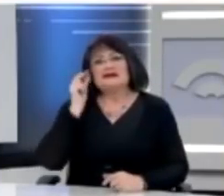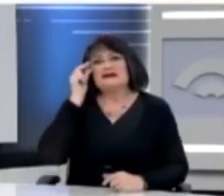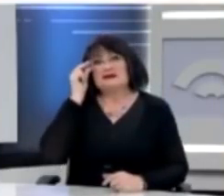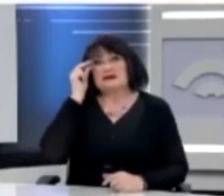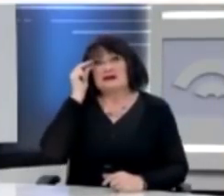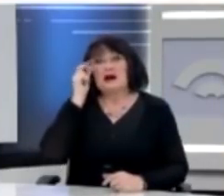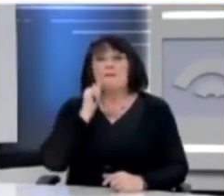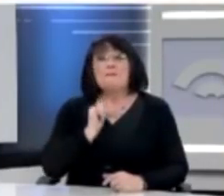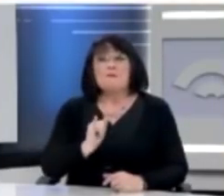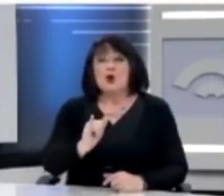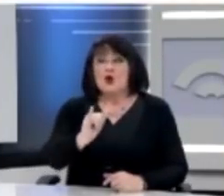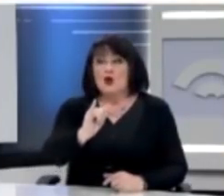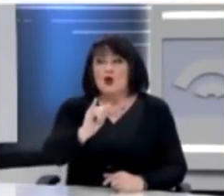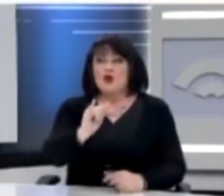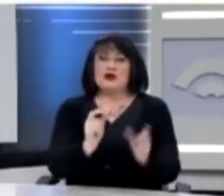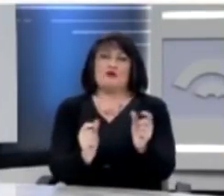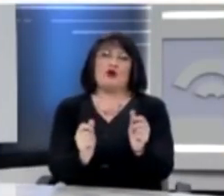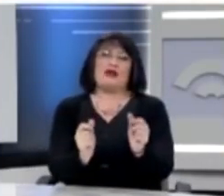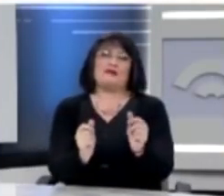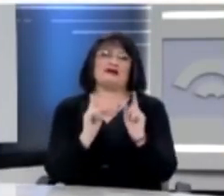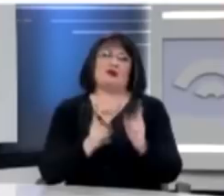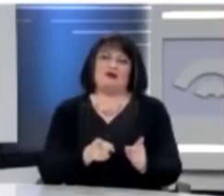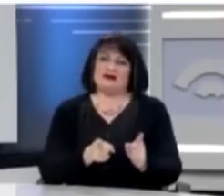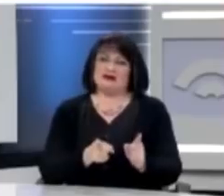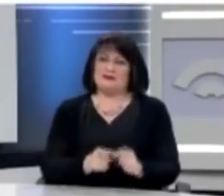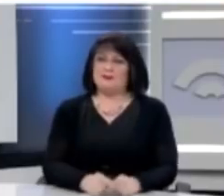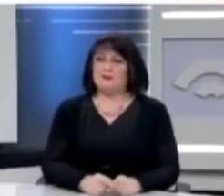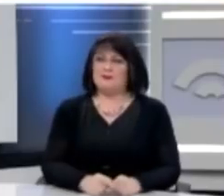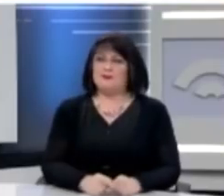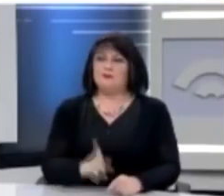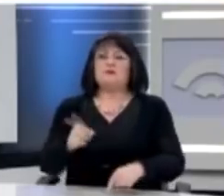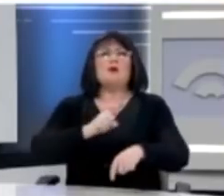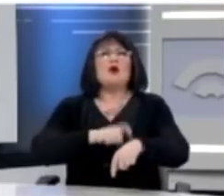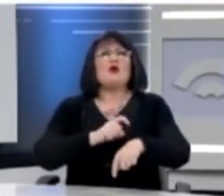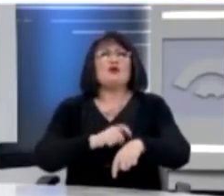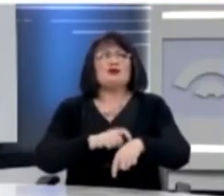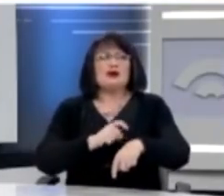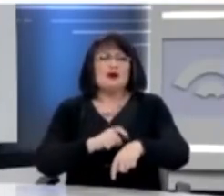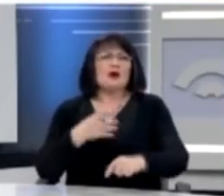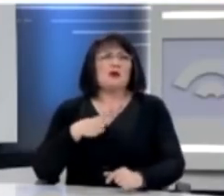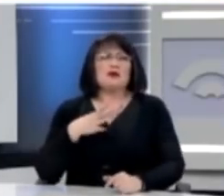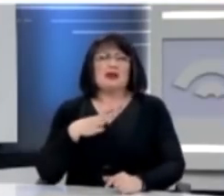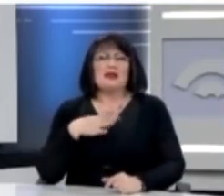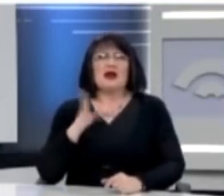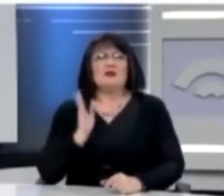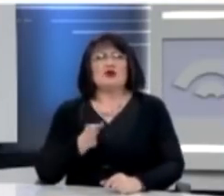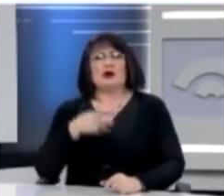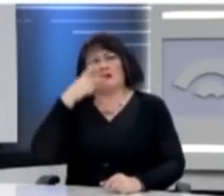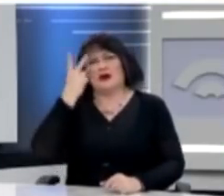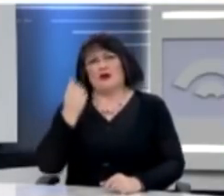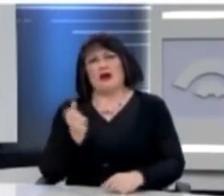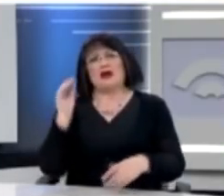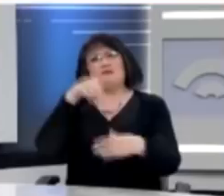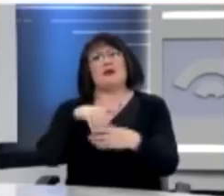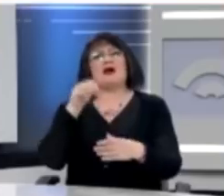ο μόνιμος και απόλυτος ρυθμιστής. Ανά πάσα ώρα και στιγμή θα μπορεί να παρεμβαίνει και